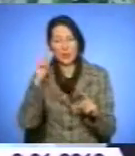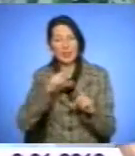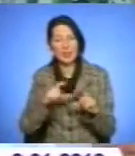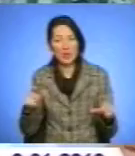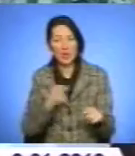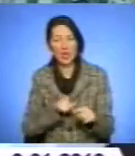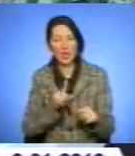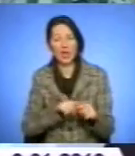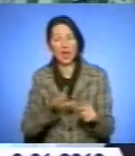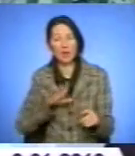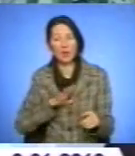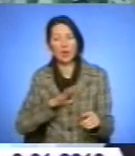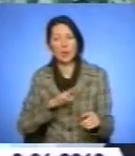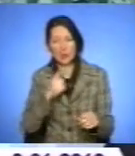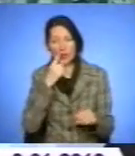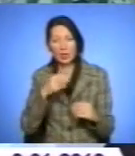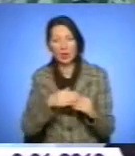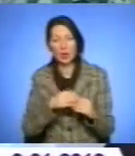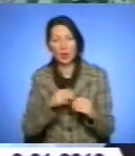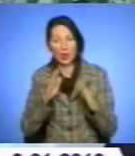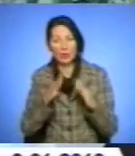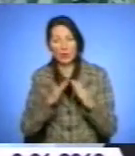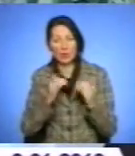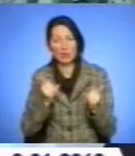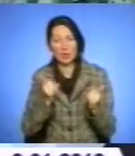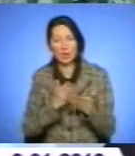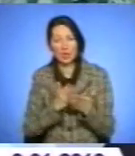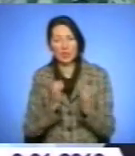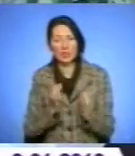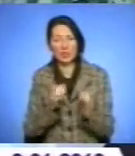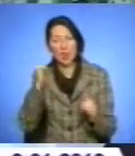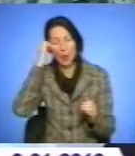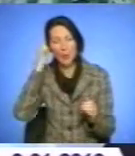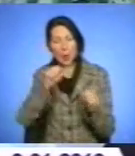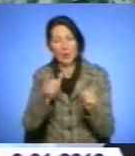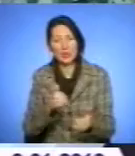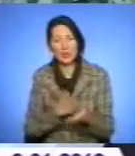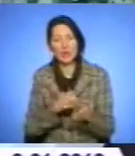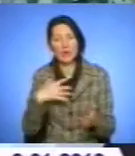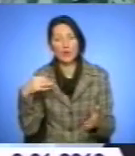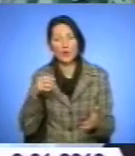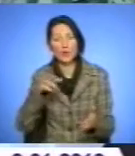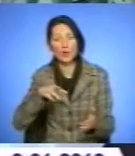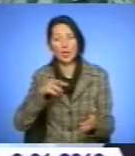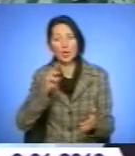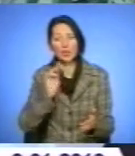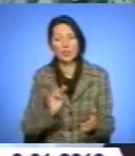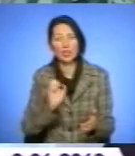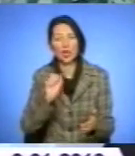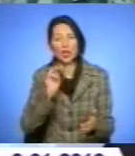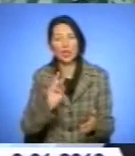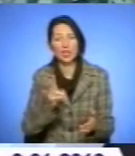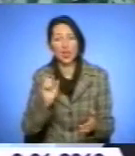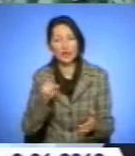і зараз приміщення це ще зберігається частково, де є пам'ятник у Львові Маркіяну Шашкевичу. Отже, і там найбільше